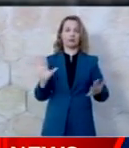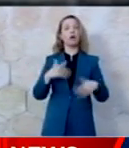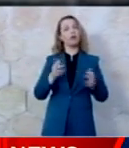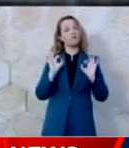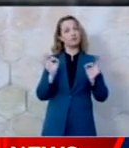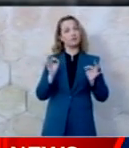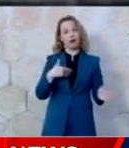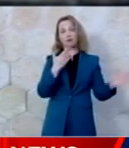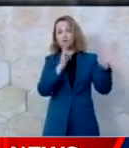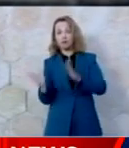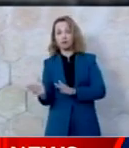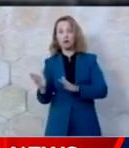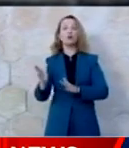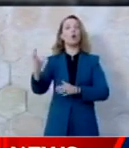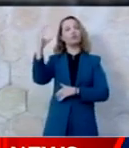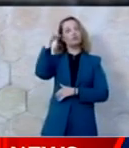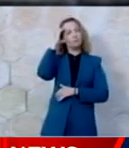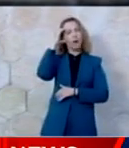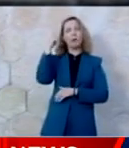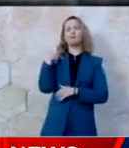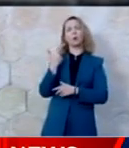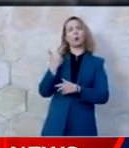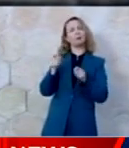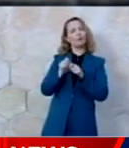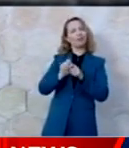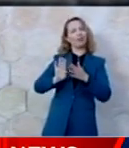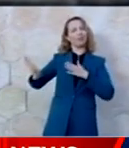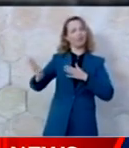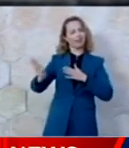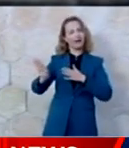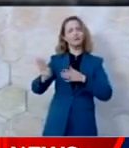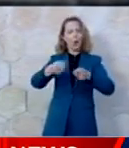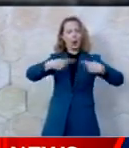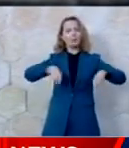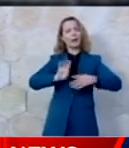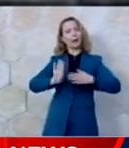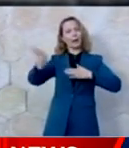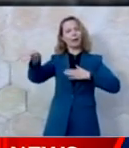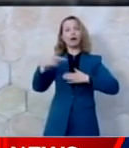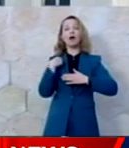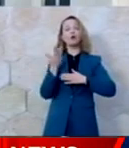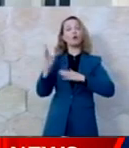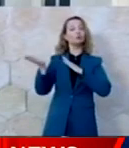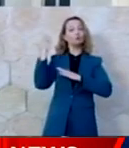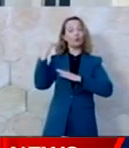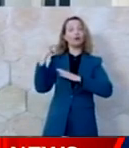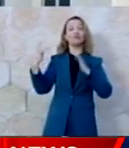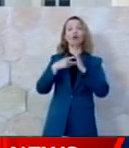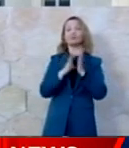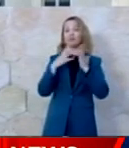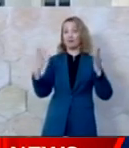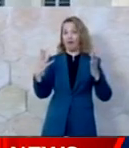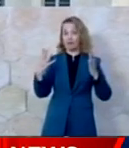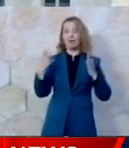θυμάμαι χαρακτηριστικά όταν μιλούσα εδώ λίγο παραπέρα στην άλλη άκρη του λιμανιού. Όταν σας μίλησα το 2019, δεν σας